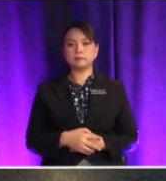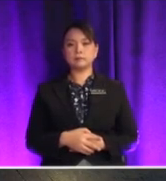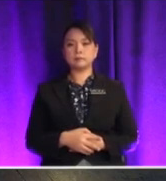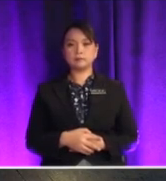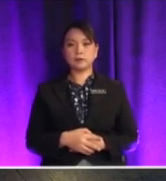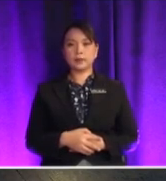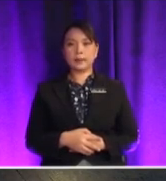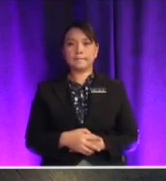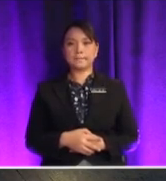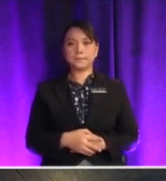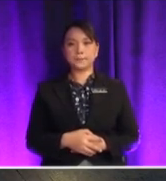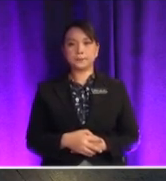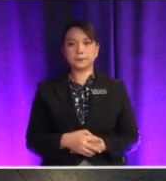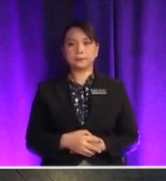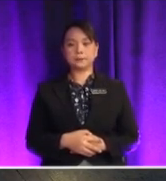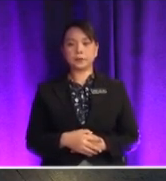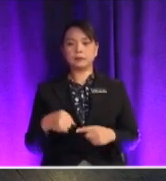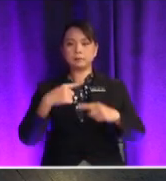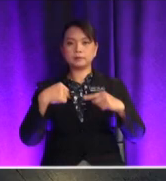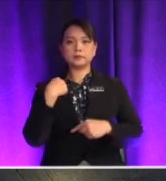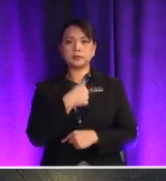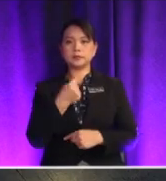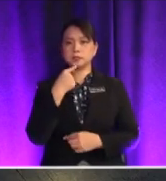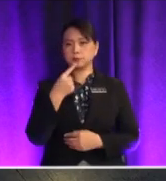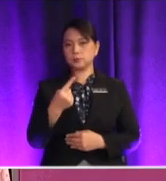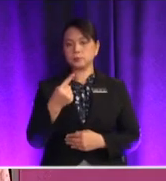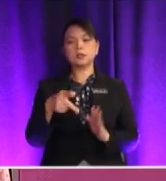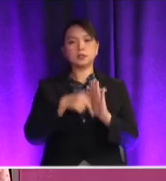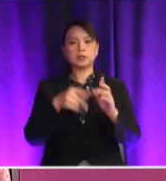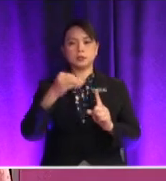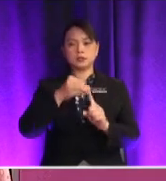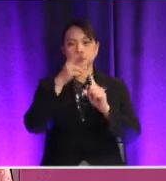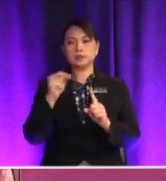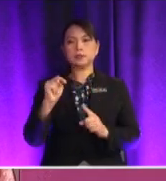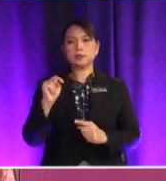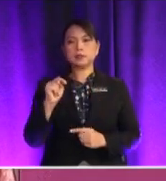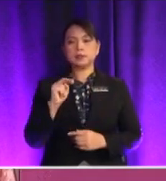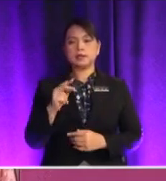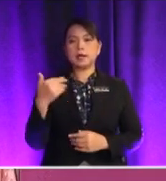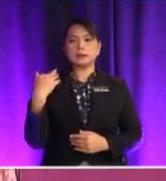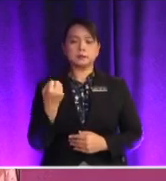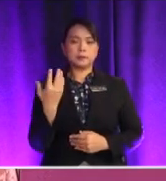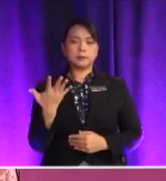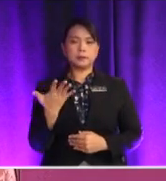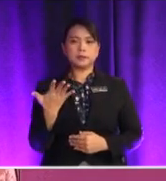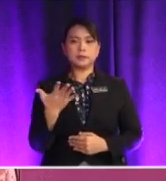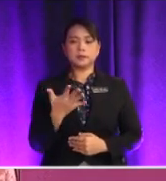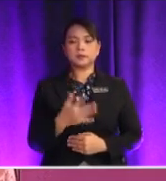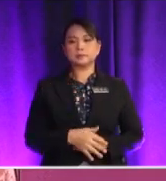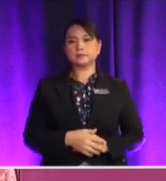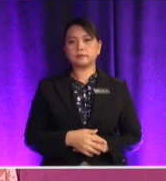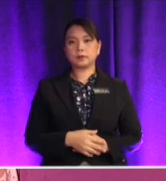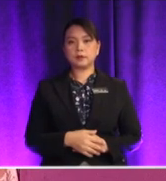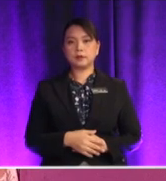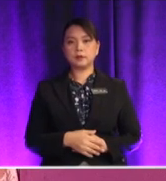cikgu. Jadi Akmal, sebenarnya bila kita sebut keunikan rakyat Malaysia, ada beberapa aspek ataupun beberapa kriteria